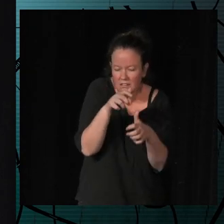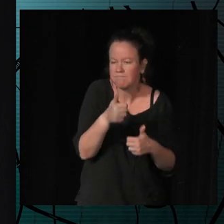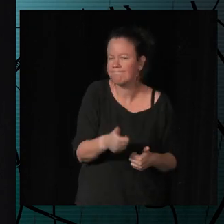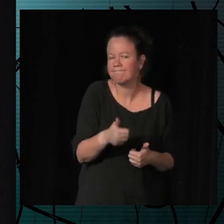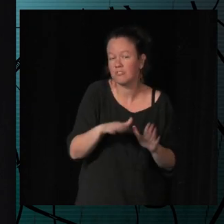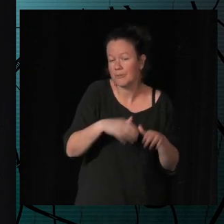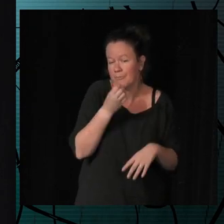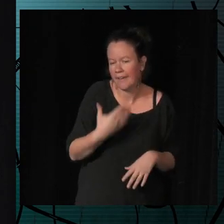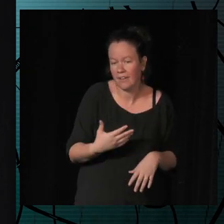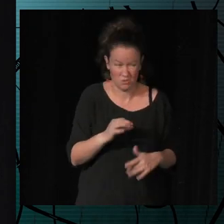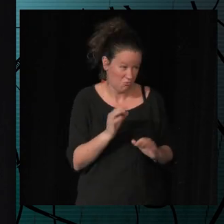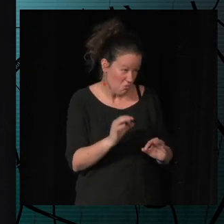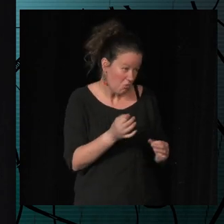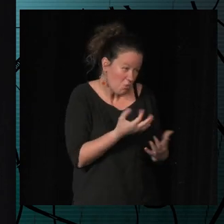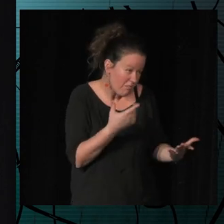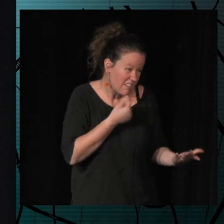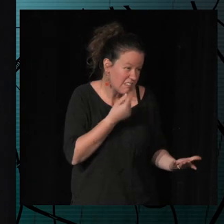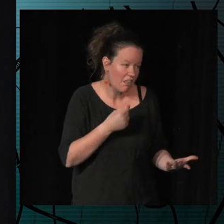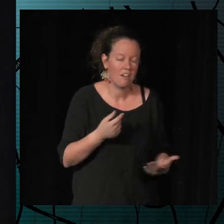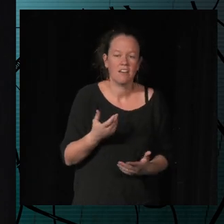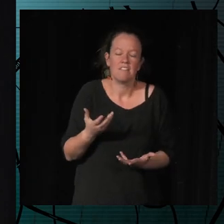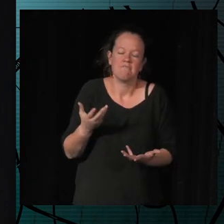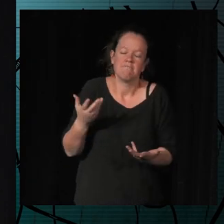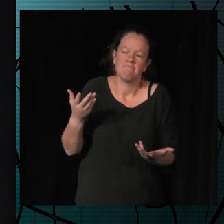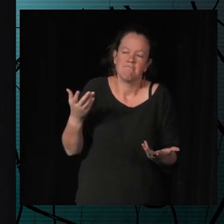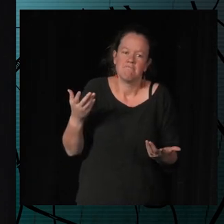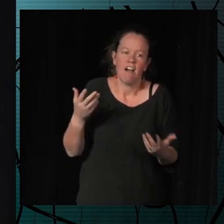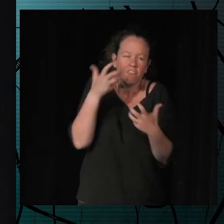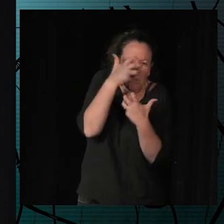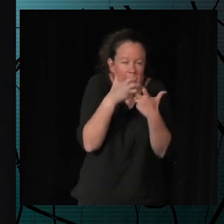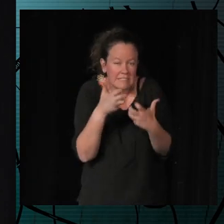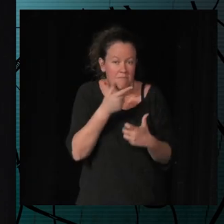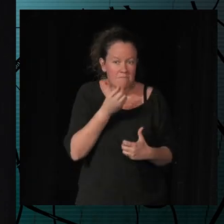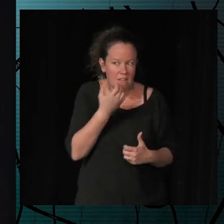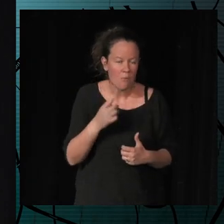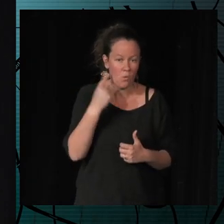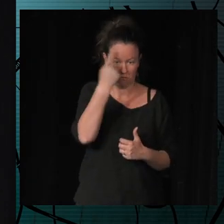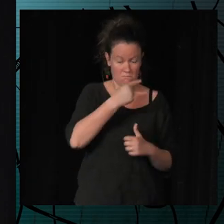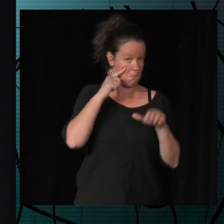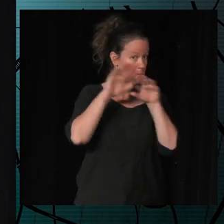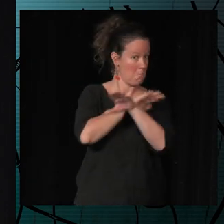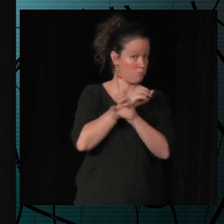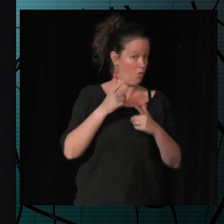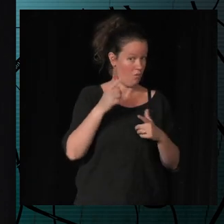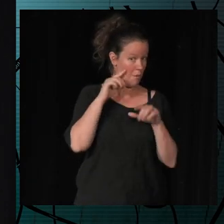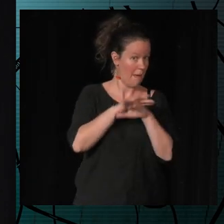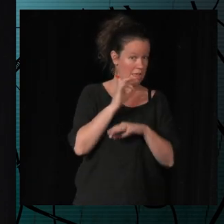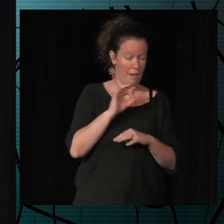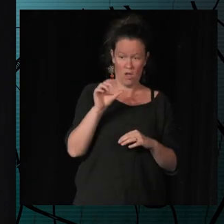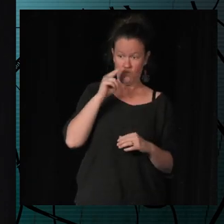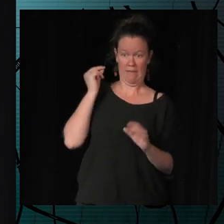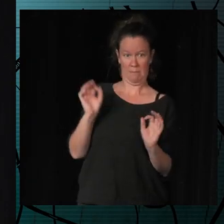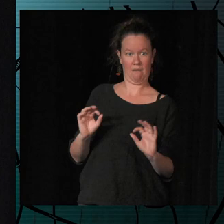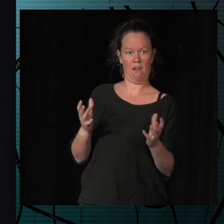trop un bon client justement je c'est c'est c'est une figure anonyme que l'on peut terrasser sans aucun remord quasiment enfin il est il est